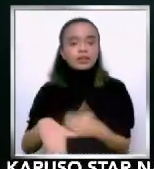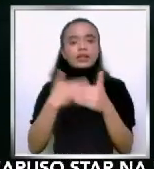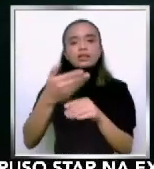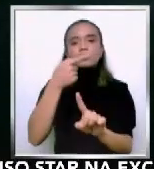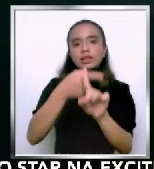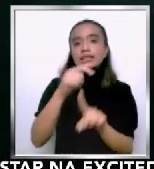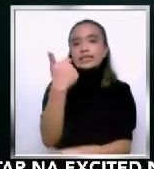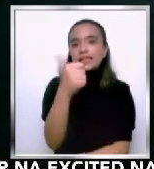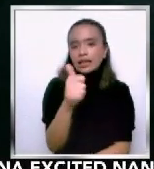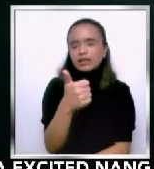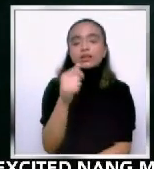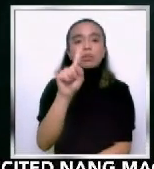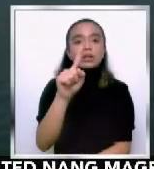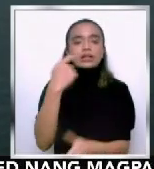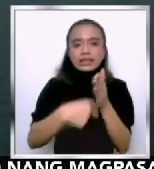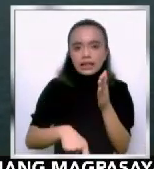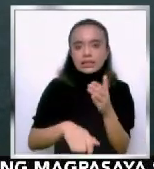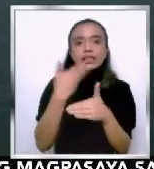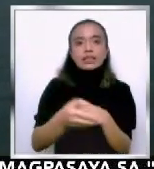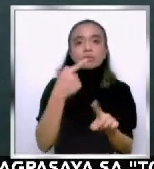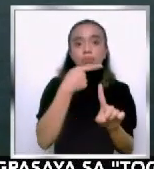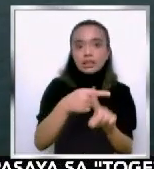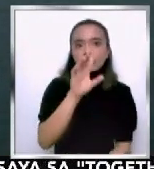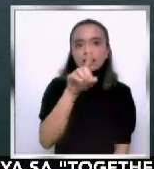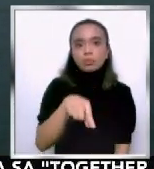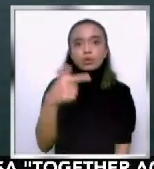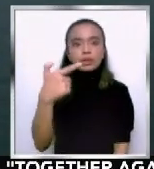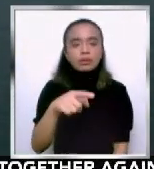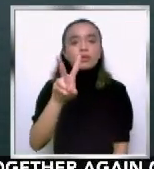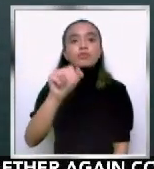liter na excise tax, plus 8.21 na value-added